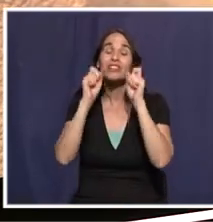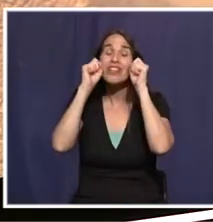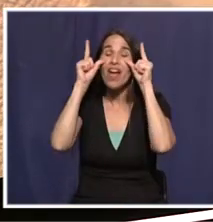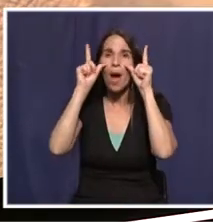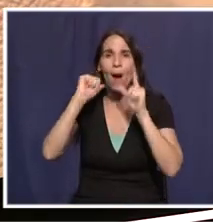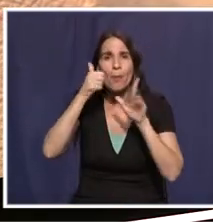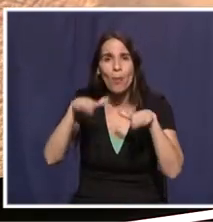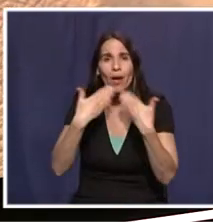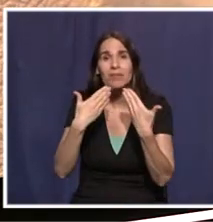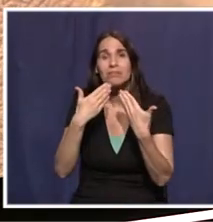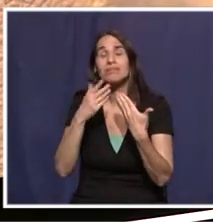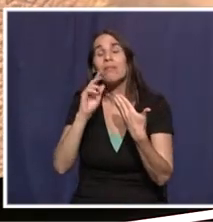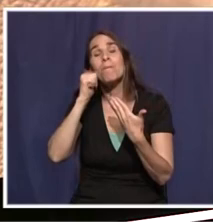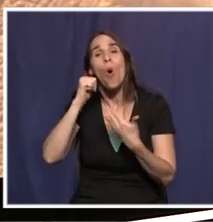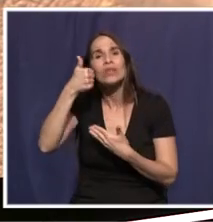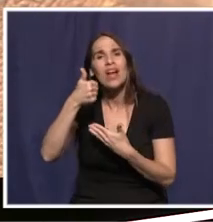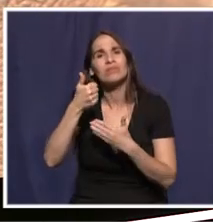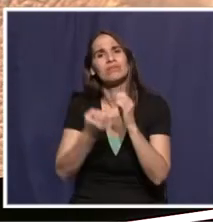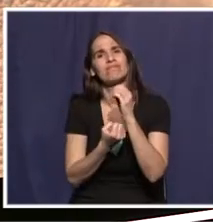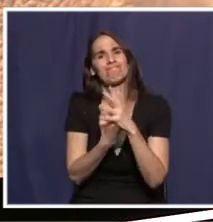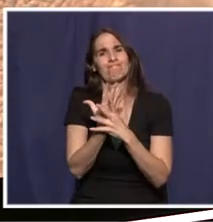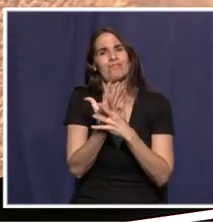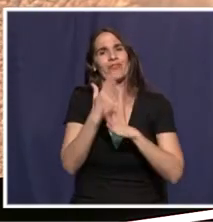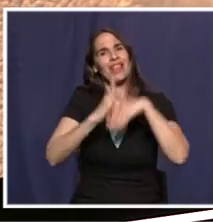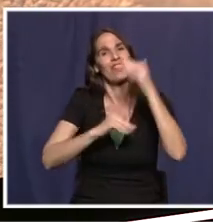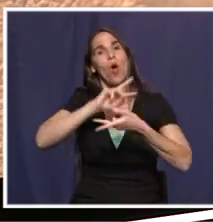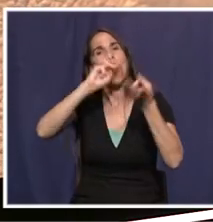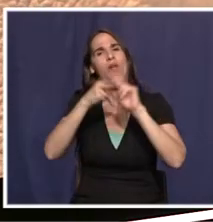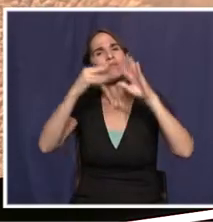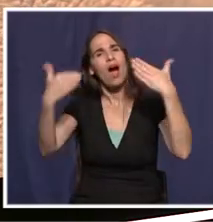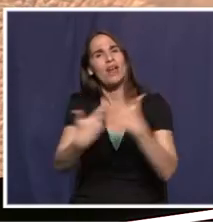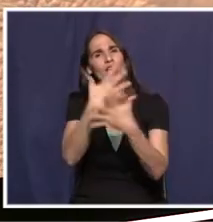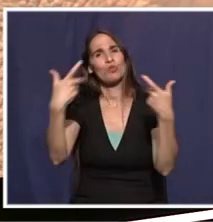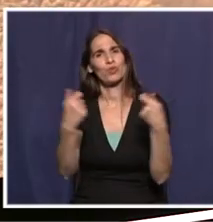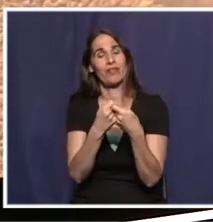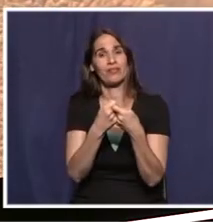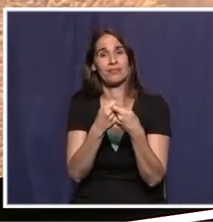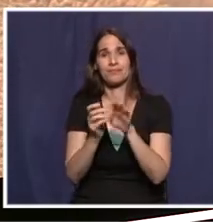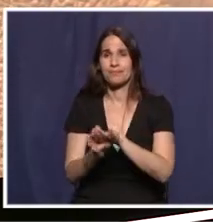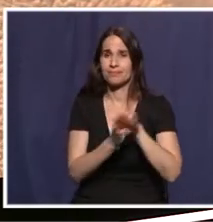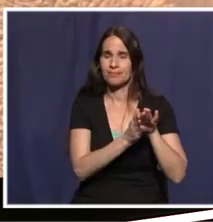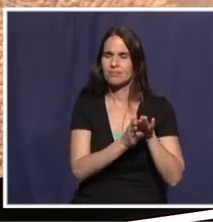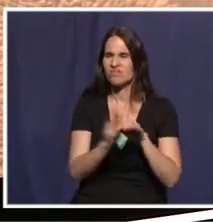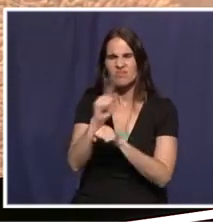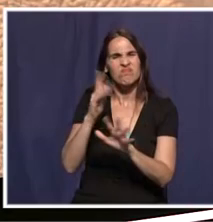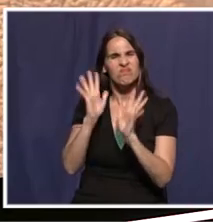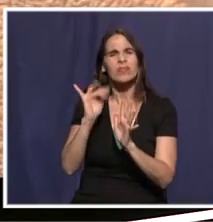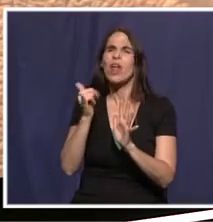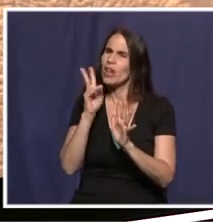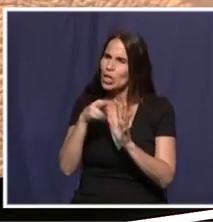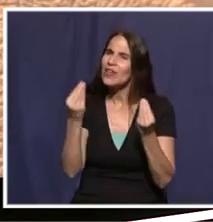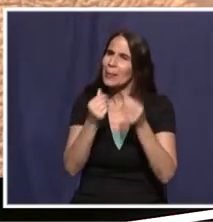לא מחר אז מחרתיים, נקום לבנות עולם משותף מחדש. יש דברים שנשארו יציבים גם מול הגל הרע הזה. יש